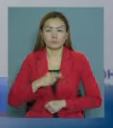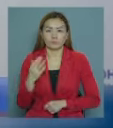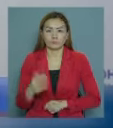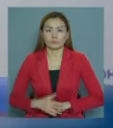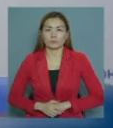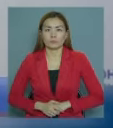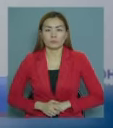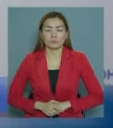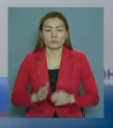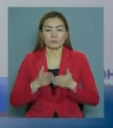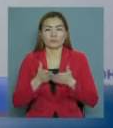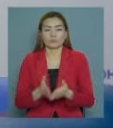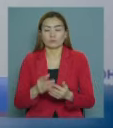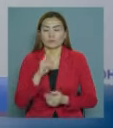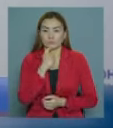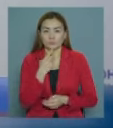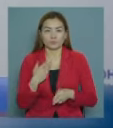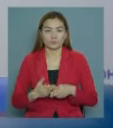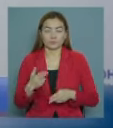субъектілердің кемелері кіріп шыға алмайды.